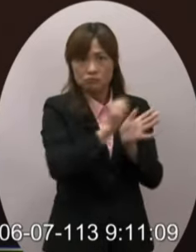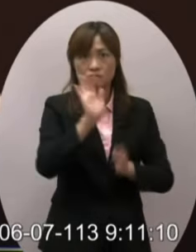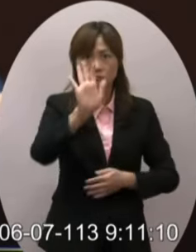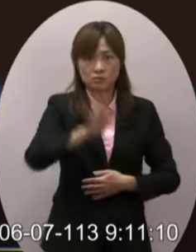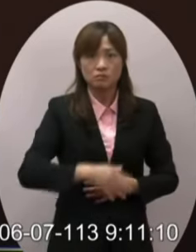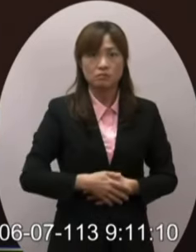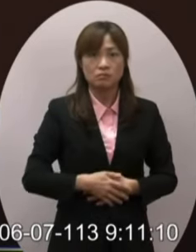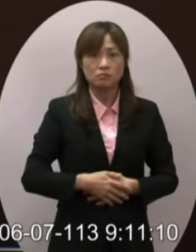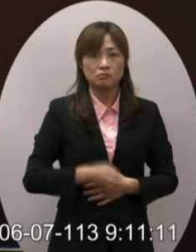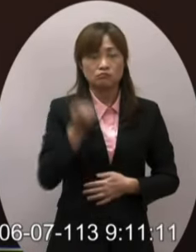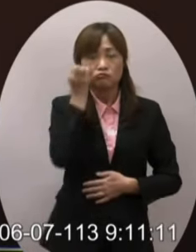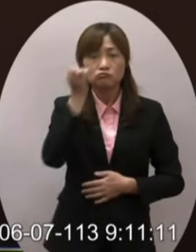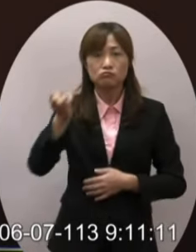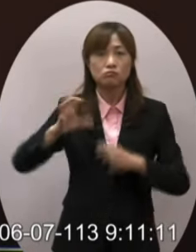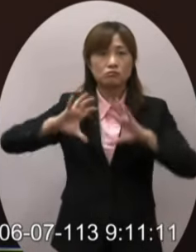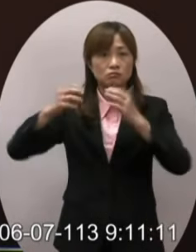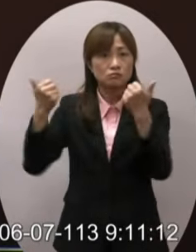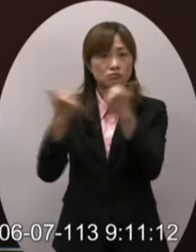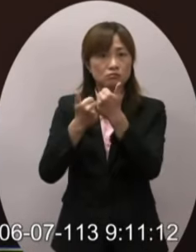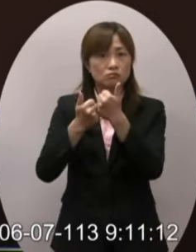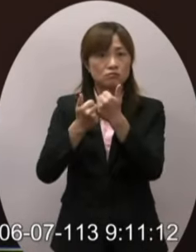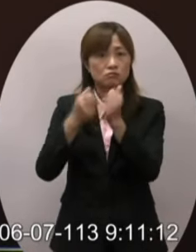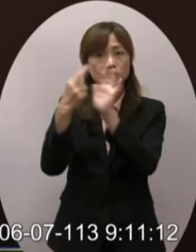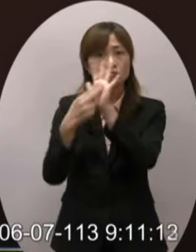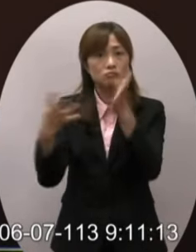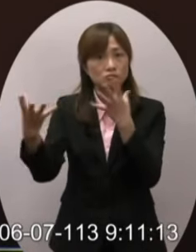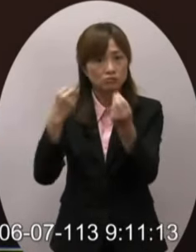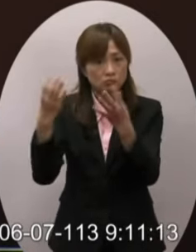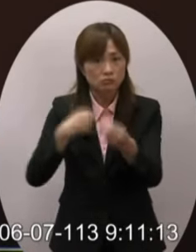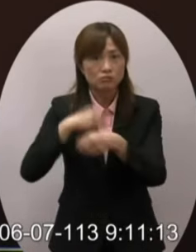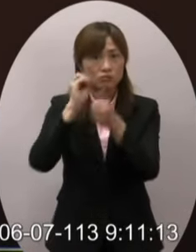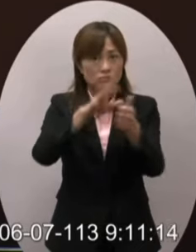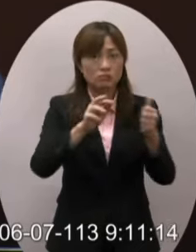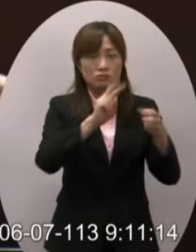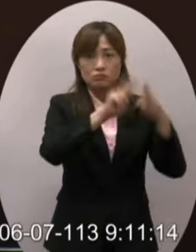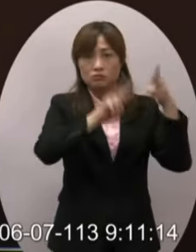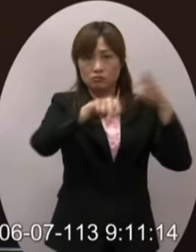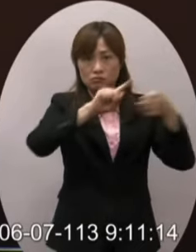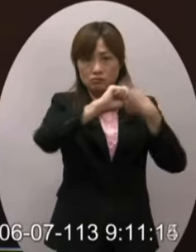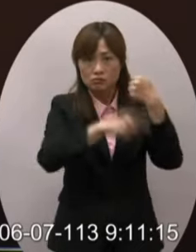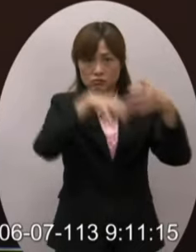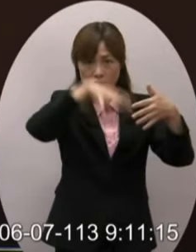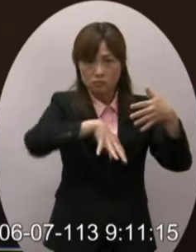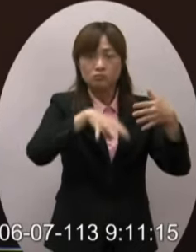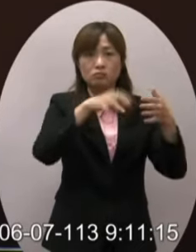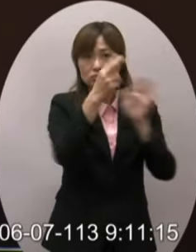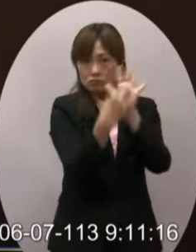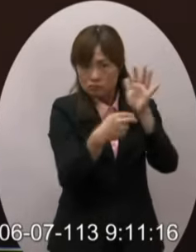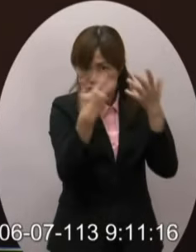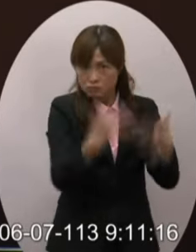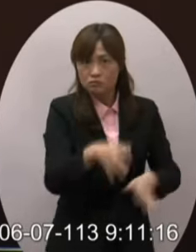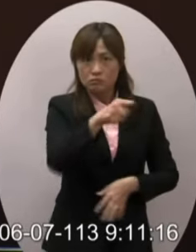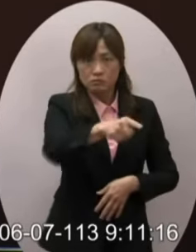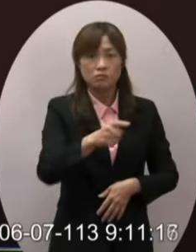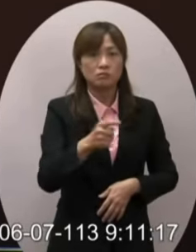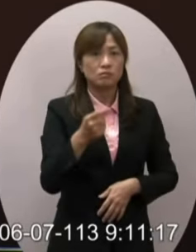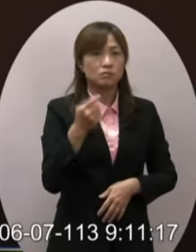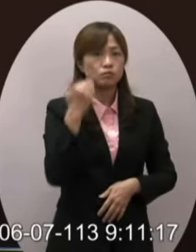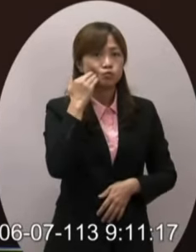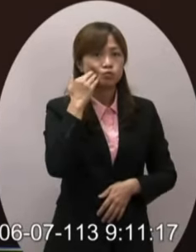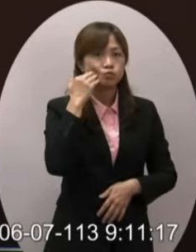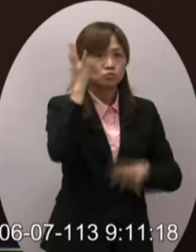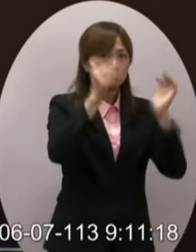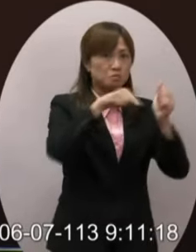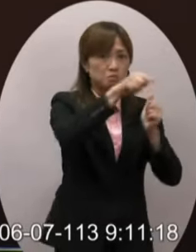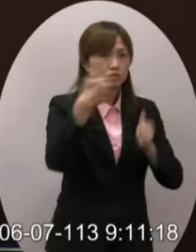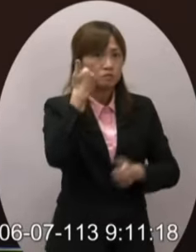视国会定义不明，我直接告诉你，藐视国会在刑法那个只有一个定义叫说谎官员，跟你第七项一样。我想请